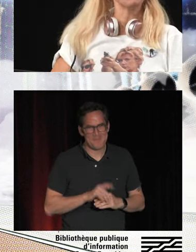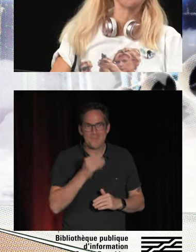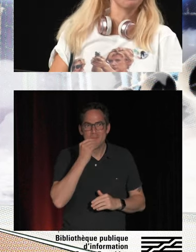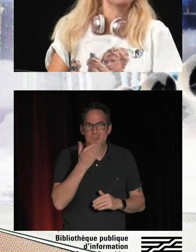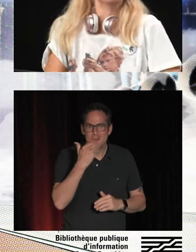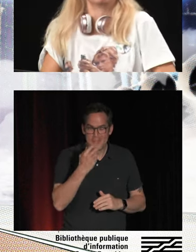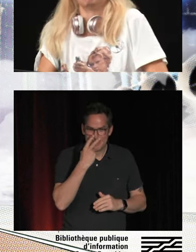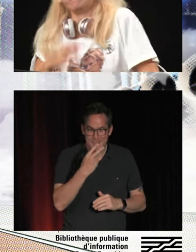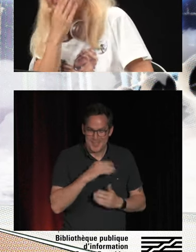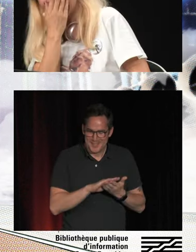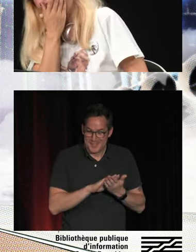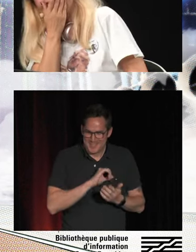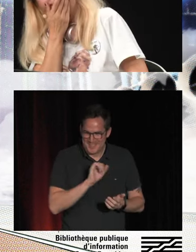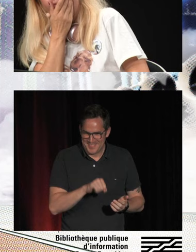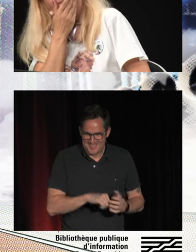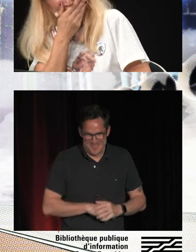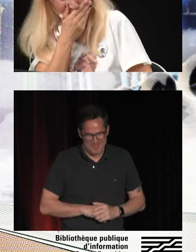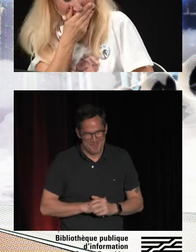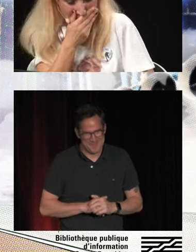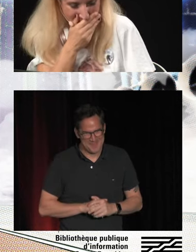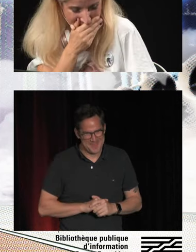C'est bon, merci, j'ai vu.